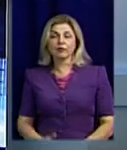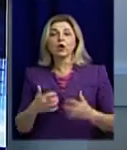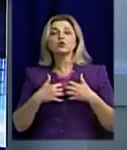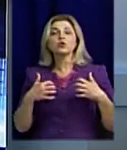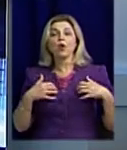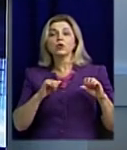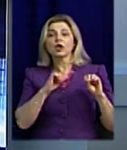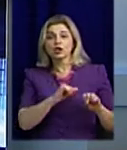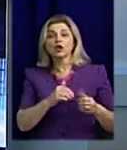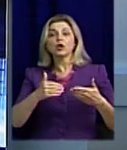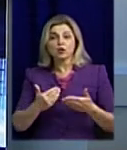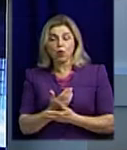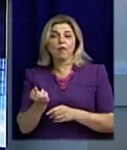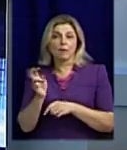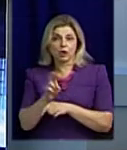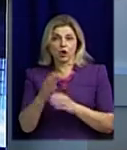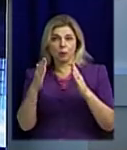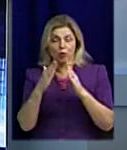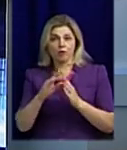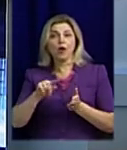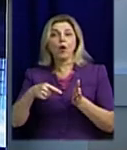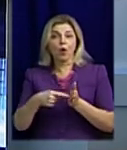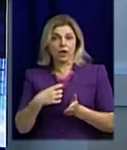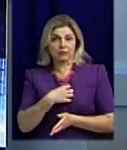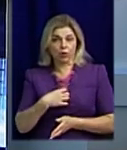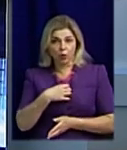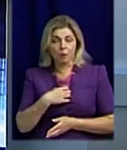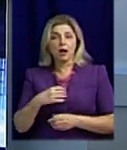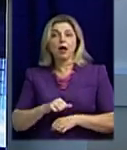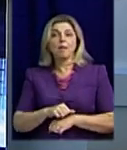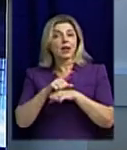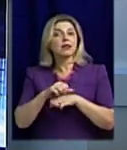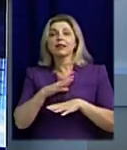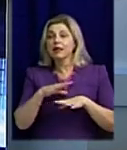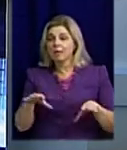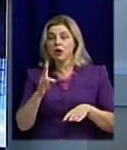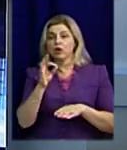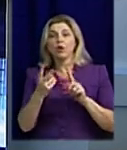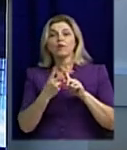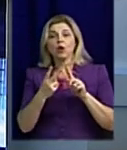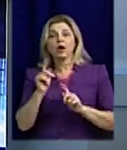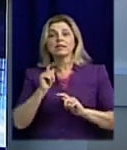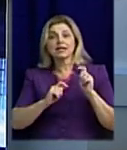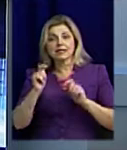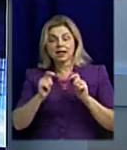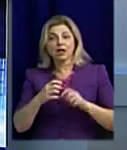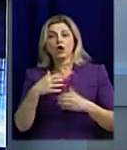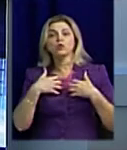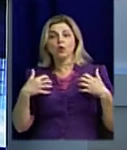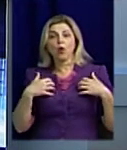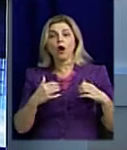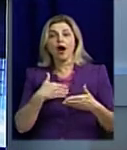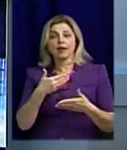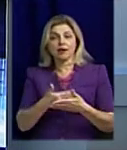Зоозахисники знову прийшли до будівлі Миколаївського міськвиконкому. Мітингу не було, але на друге пленарне засідання зооактивісти